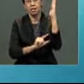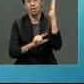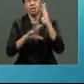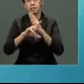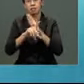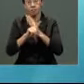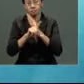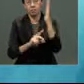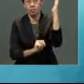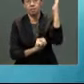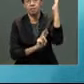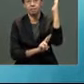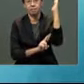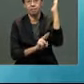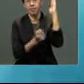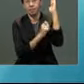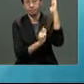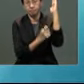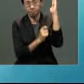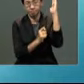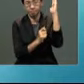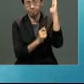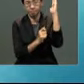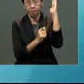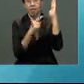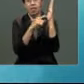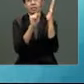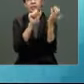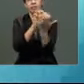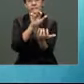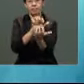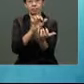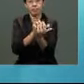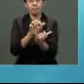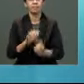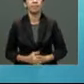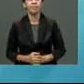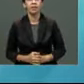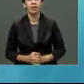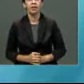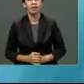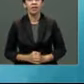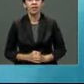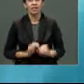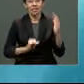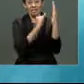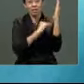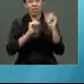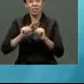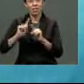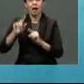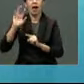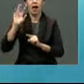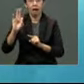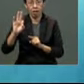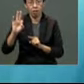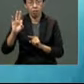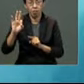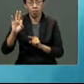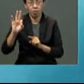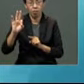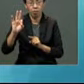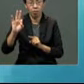รีนราธิวาสกระบี่แล้วก็สมุทรปราการนะครับทั้งหมดนี้9จังหวัดนี้เป็น